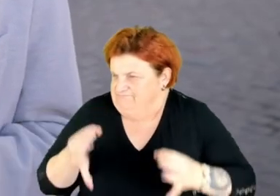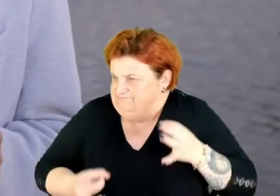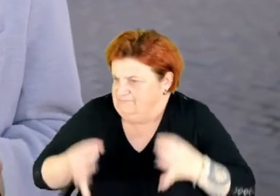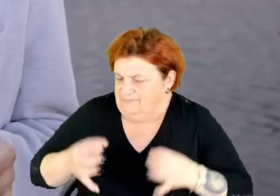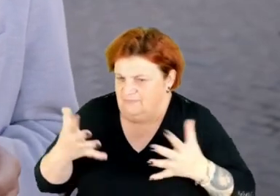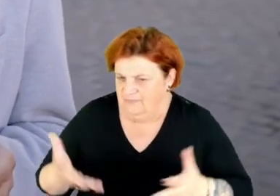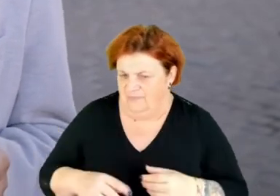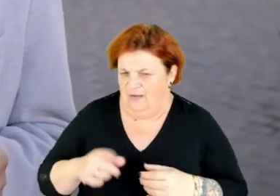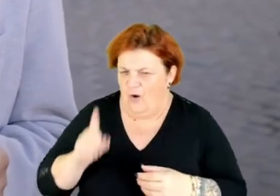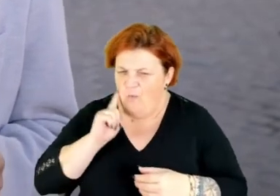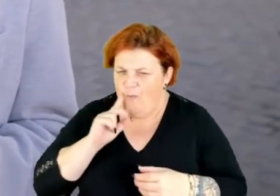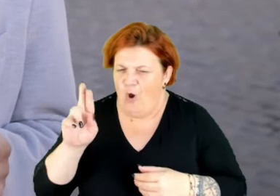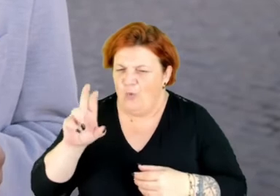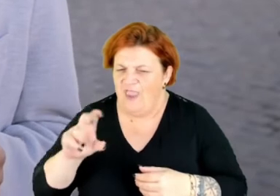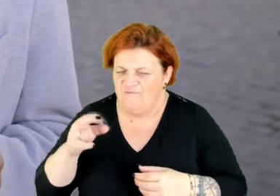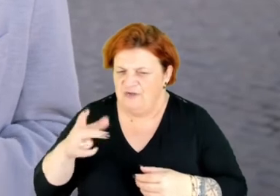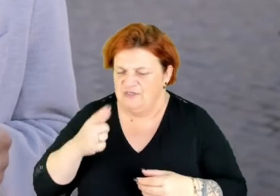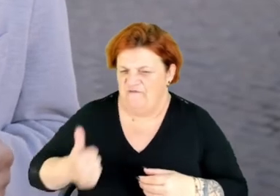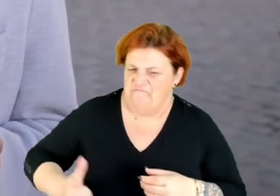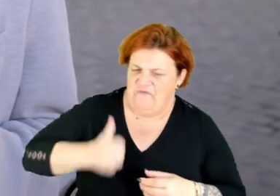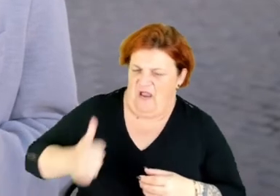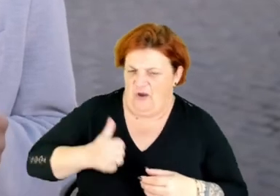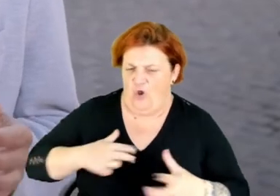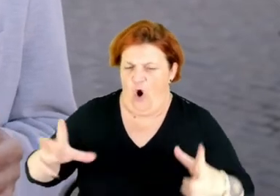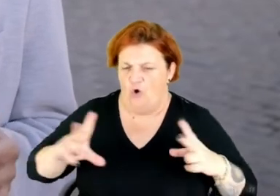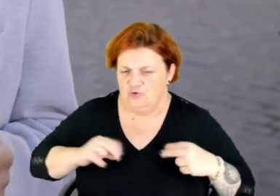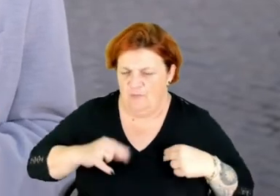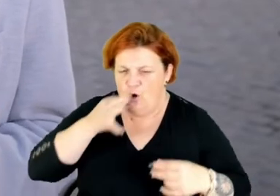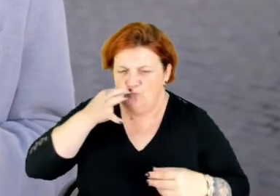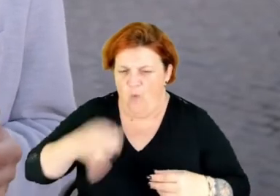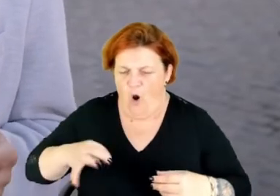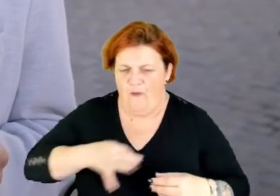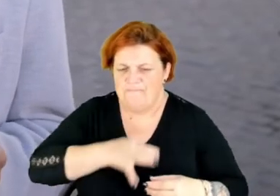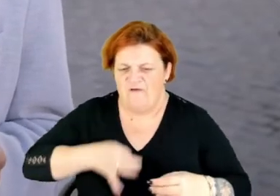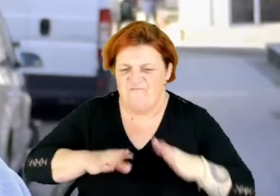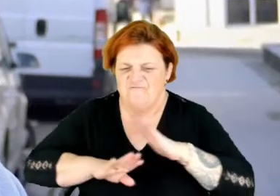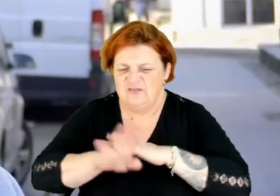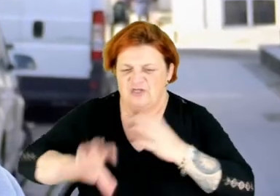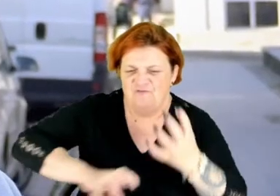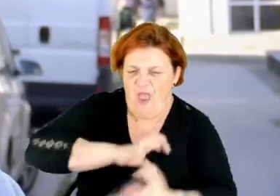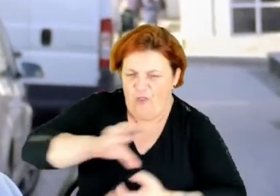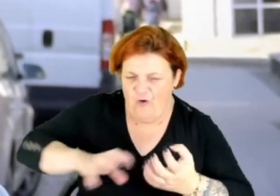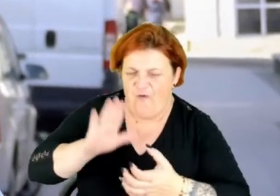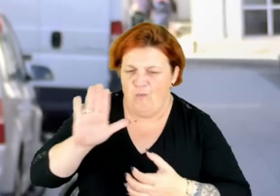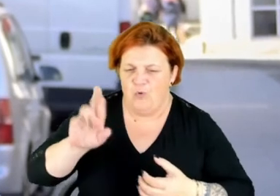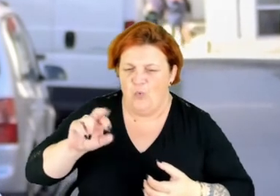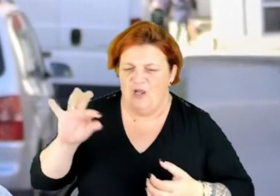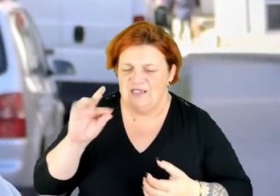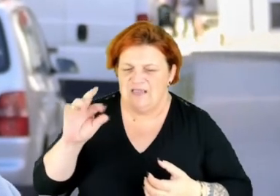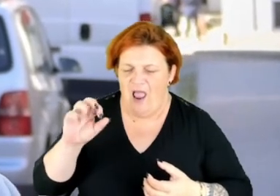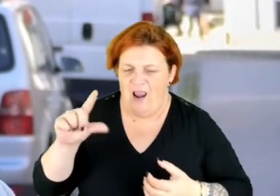Okazuje się, że sam Alojzy Ruchniewicz chwalił się złotym medalem na wystawie światowej w Brukseli, która odbyła